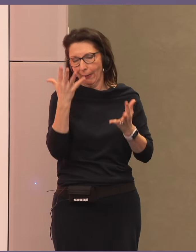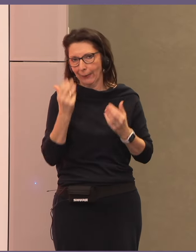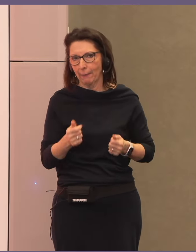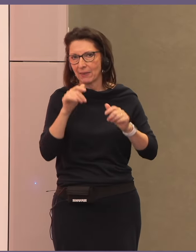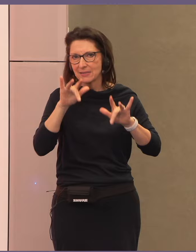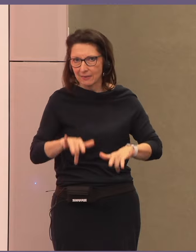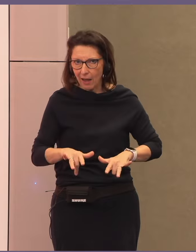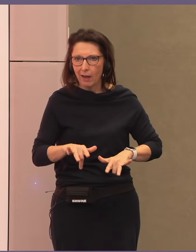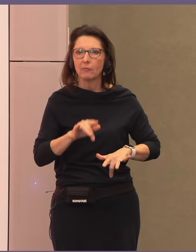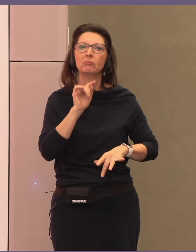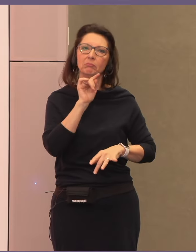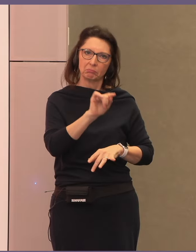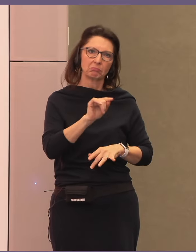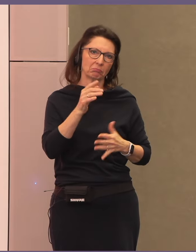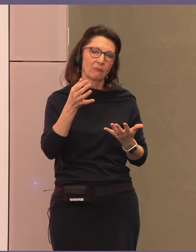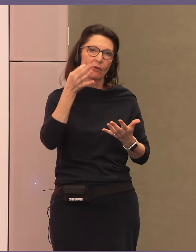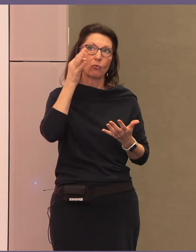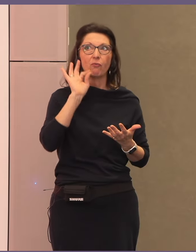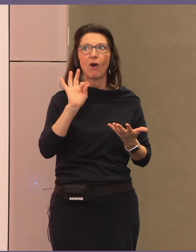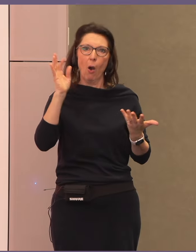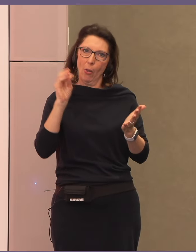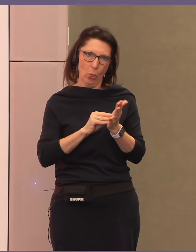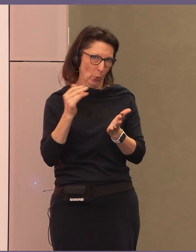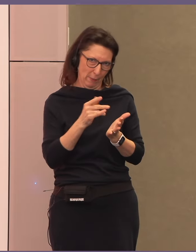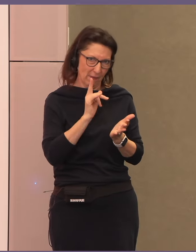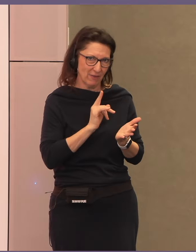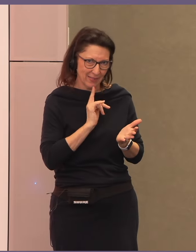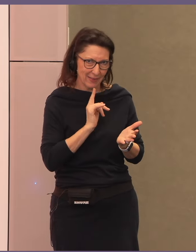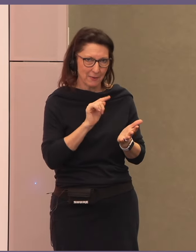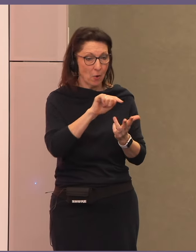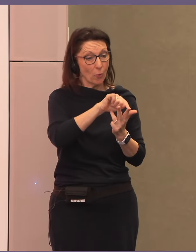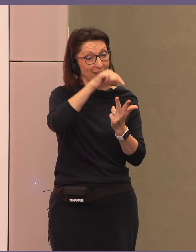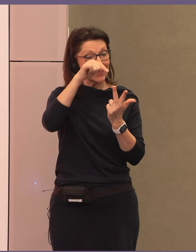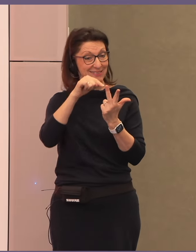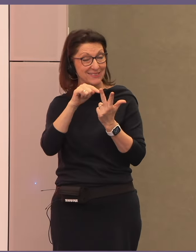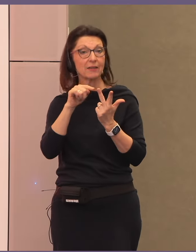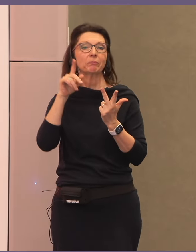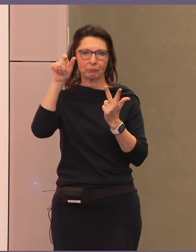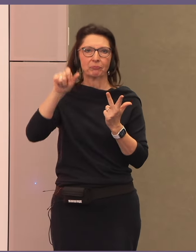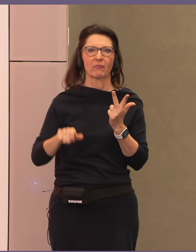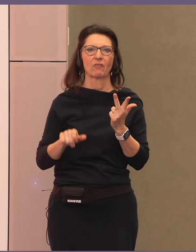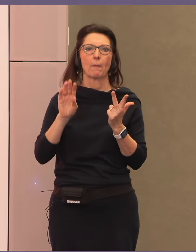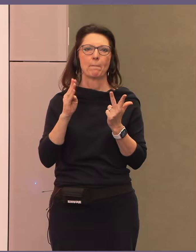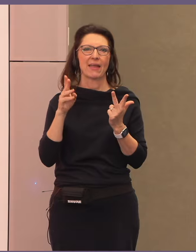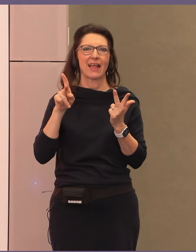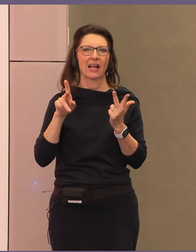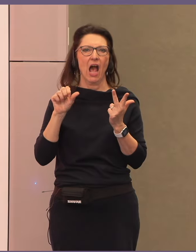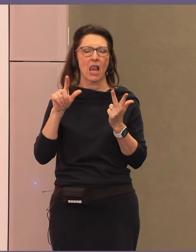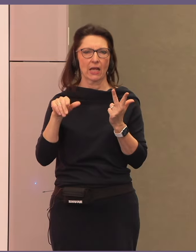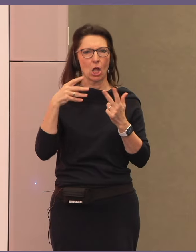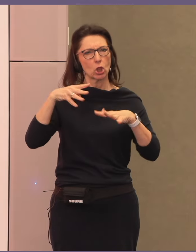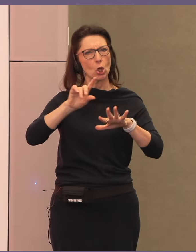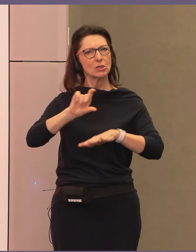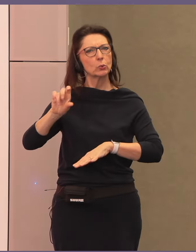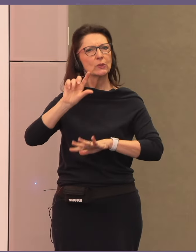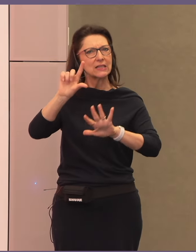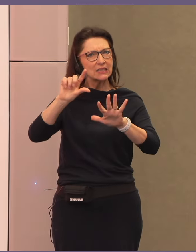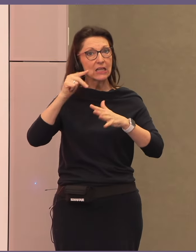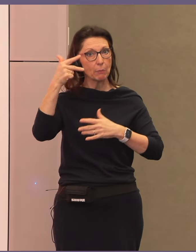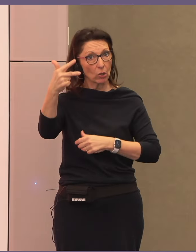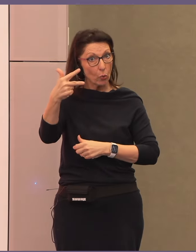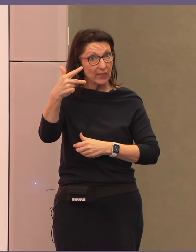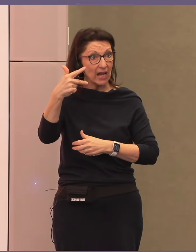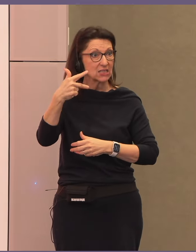und in der Repräsentation von Frauen in diesem Bereich. Und nun zu Bertha Kalik. Sie konnte nach ihrer Habilitation 1937 tatsächlich